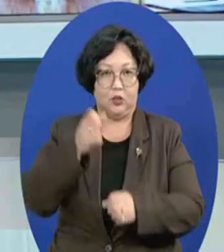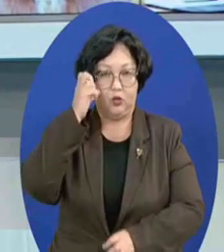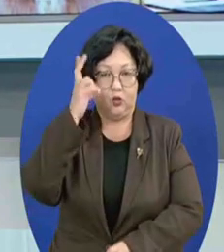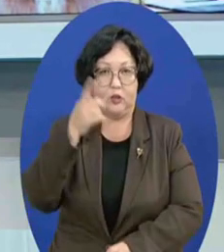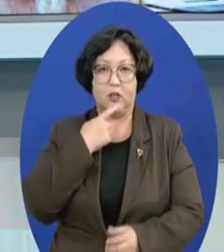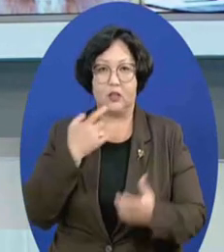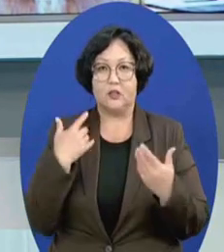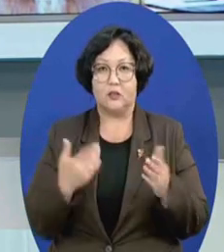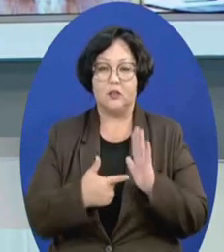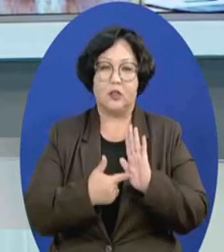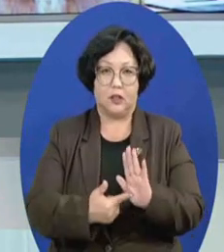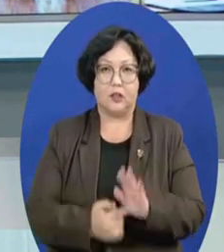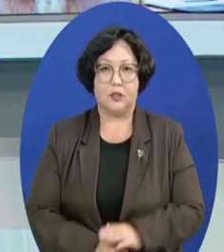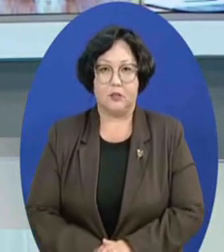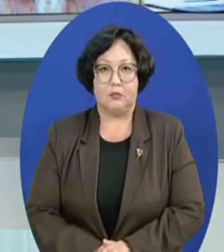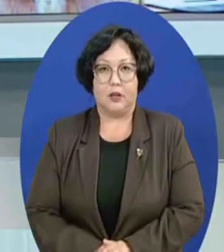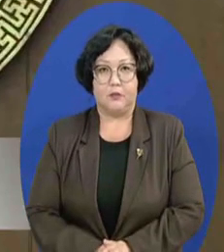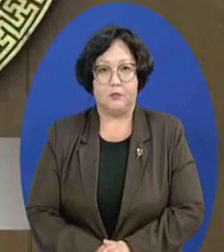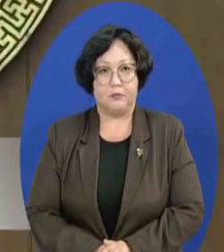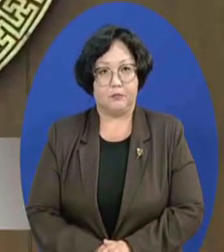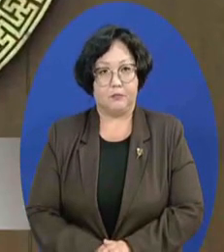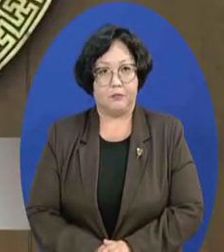ерөнхийлөгч илэрхийлсэн байна.